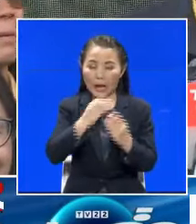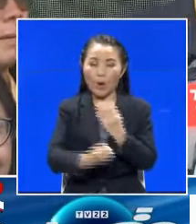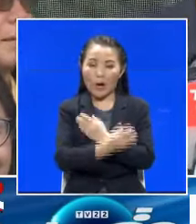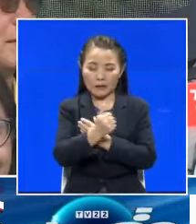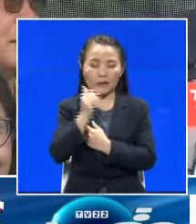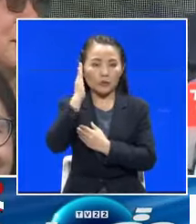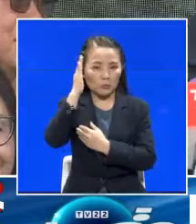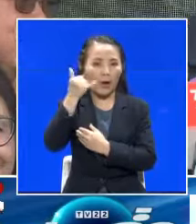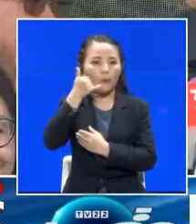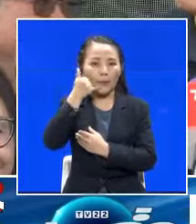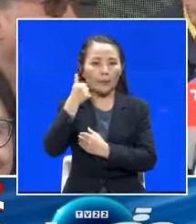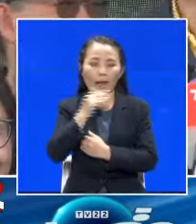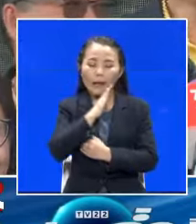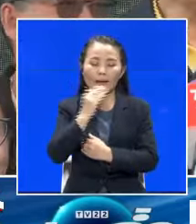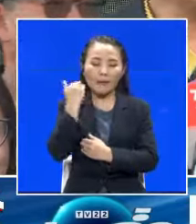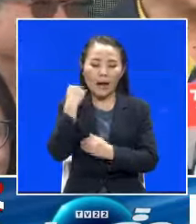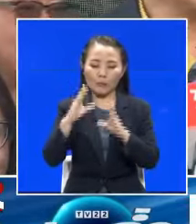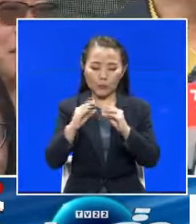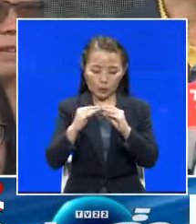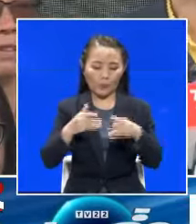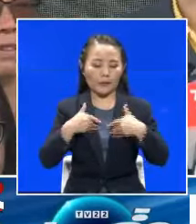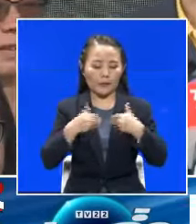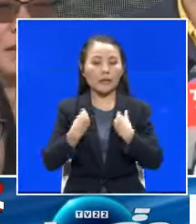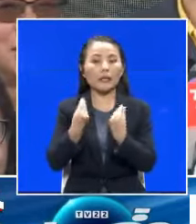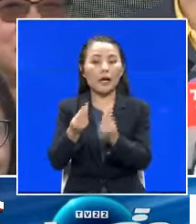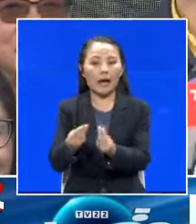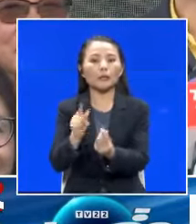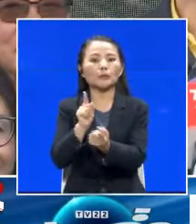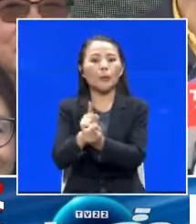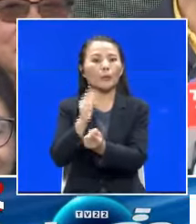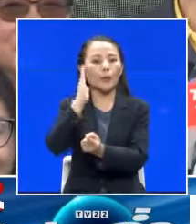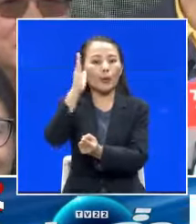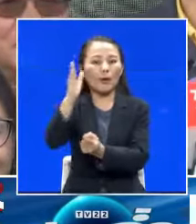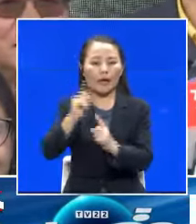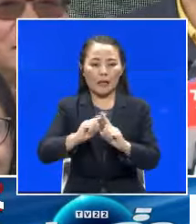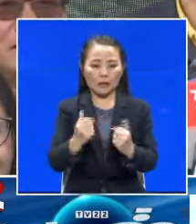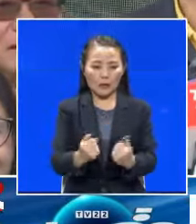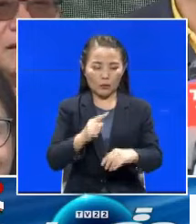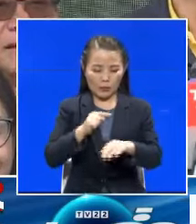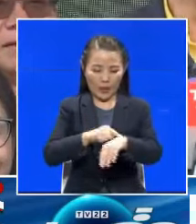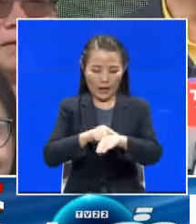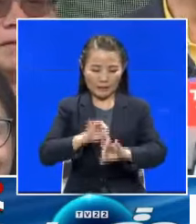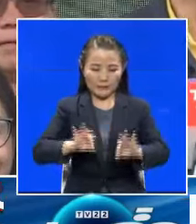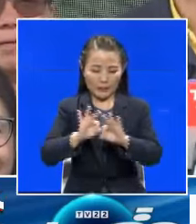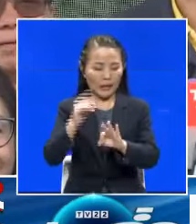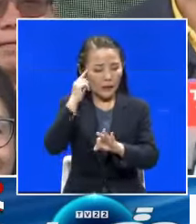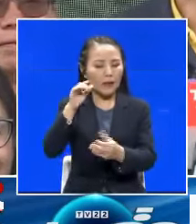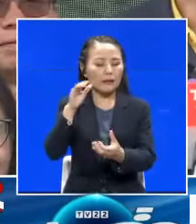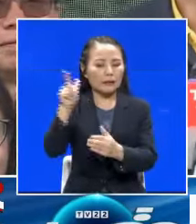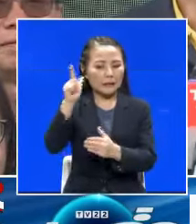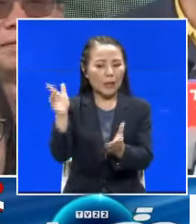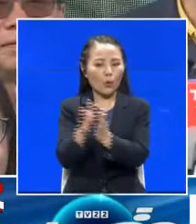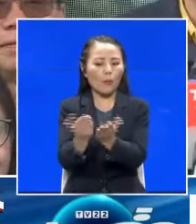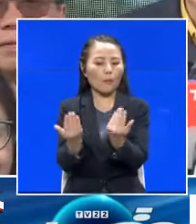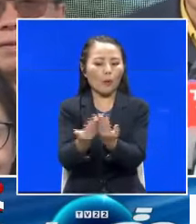นะครับก็ถ้าเกิดมีประชุมอะไรก็คงเข้าไปแสดงความยินดีด้วยนะครับผมเชื่อว่าเวลามีค่าที่ท่านไม่ได้อยู่ด้วยกันมาเ